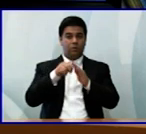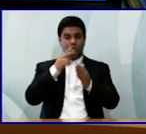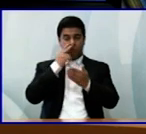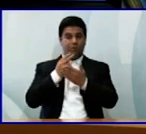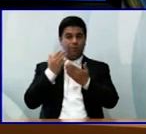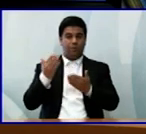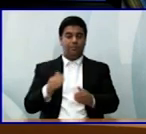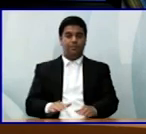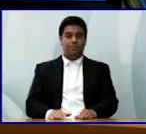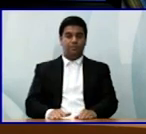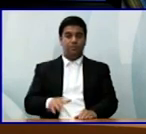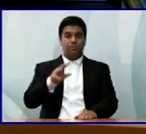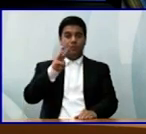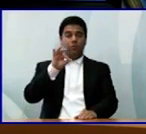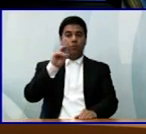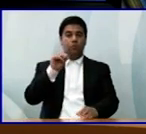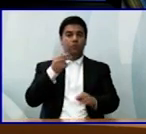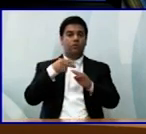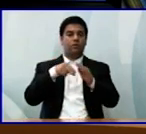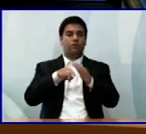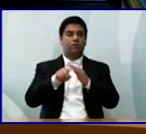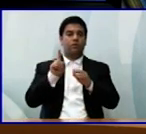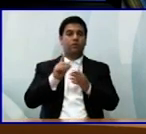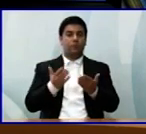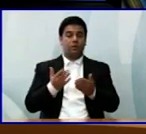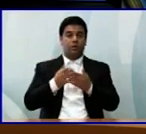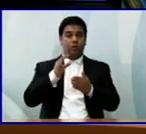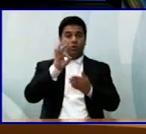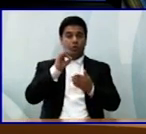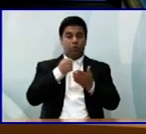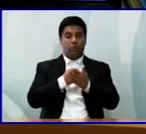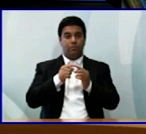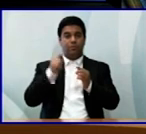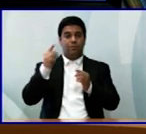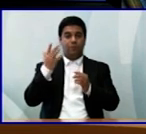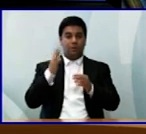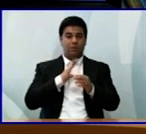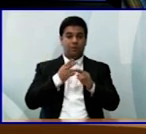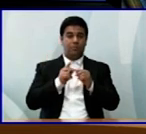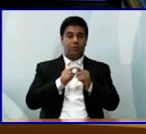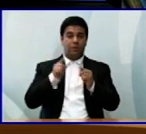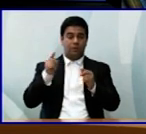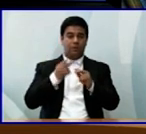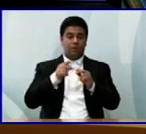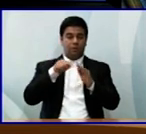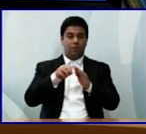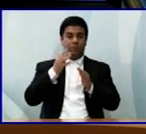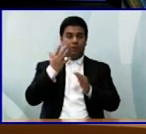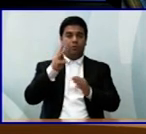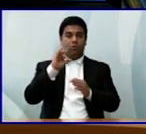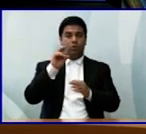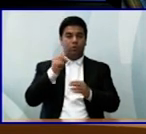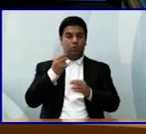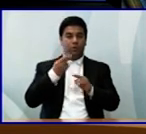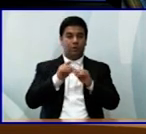tasvirladik. Modul nima ekan? Ya'ni 0 dan 5 gacha bo'lgan masofa 5 ning modulini bildiradi.